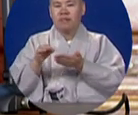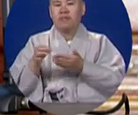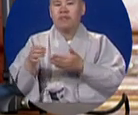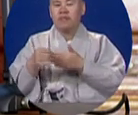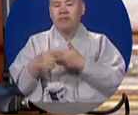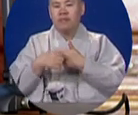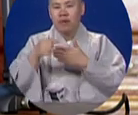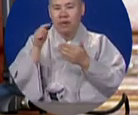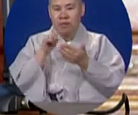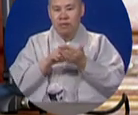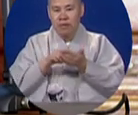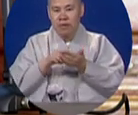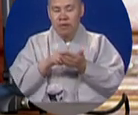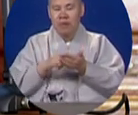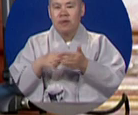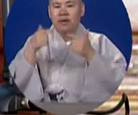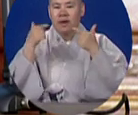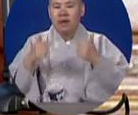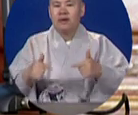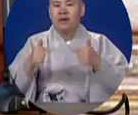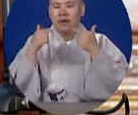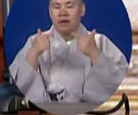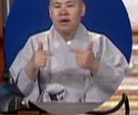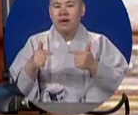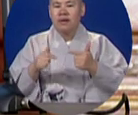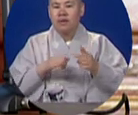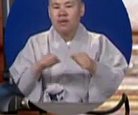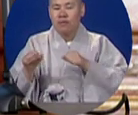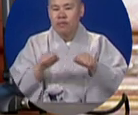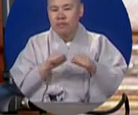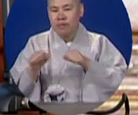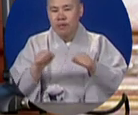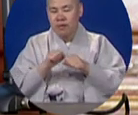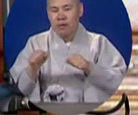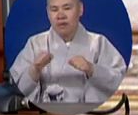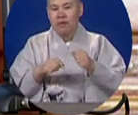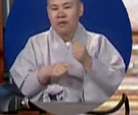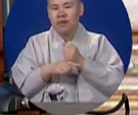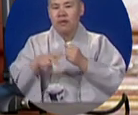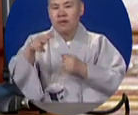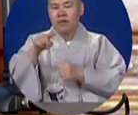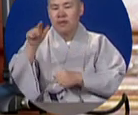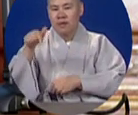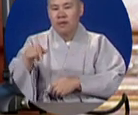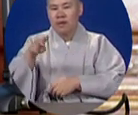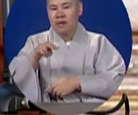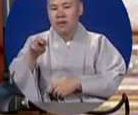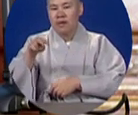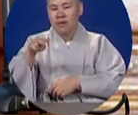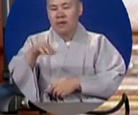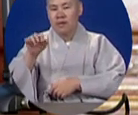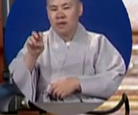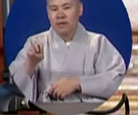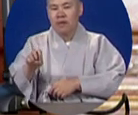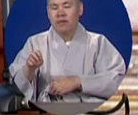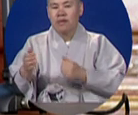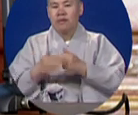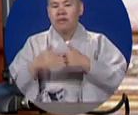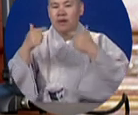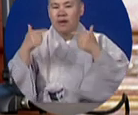마음을 항상 움직이는 거예요 이게 작심이에요 그래서 늘